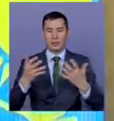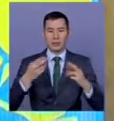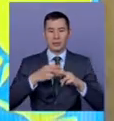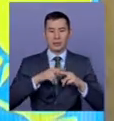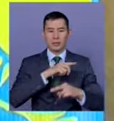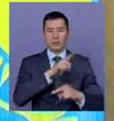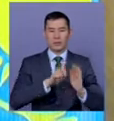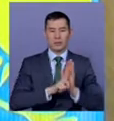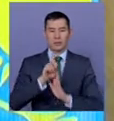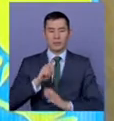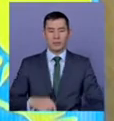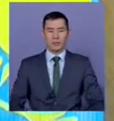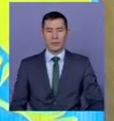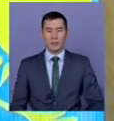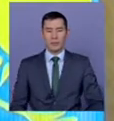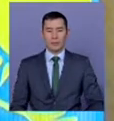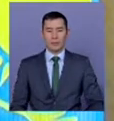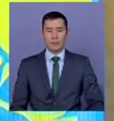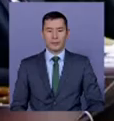тұр.